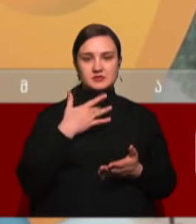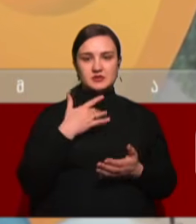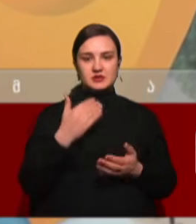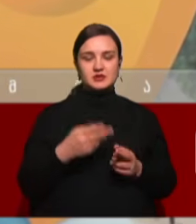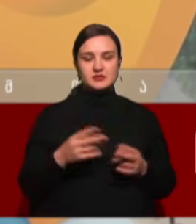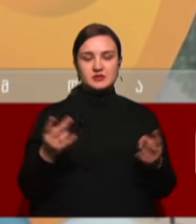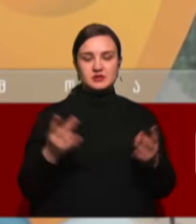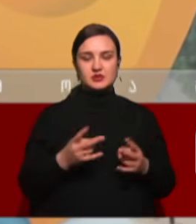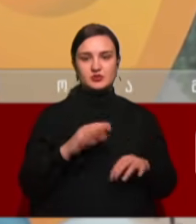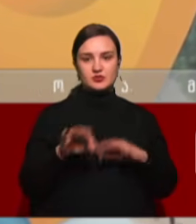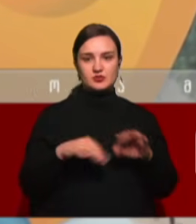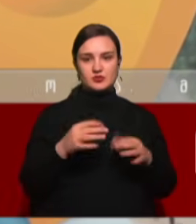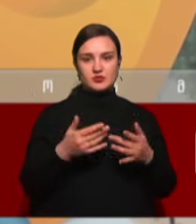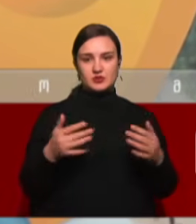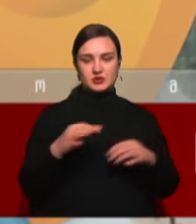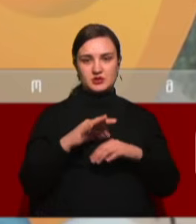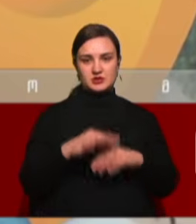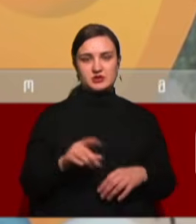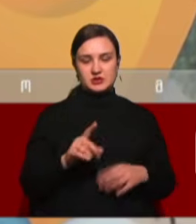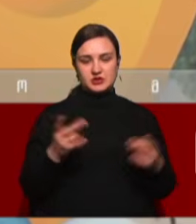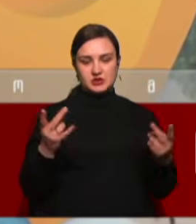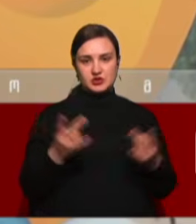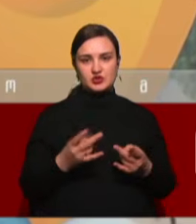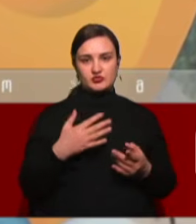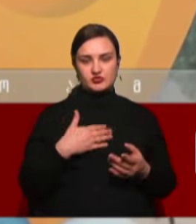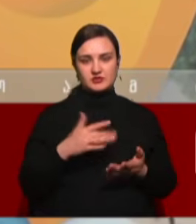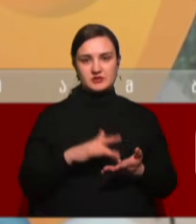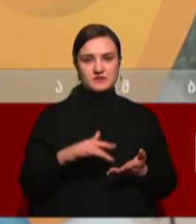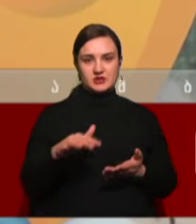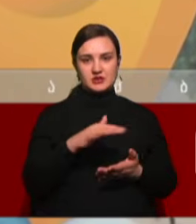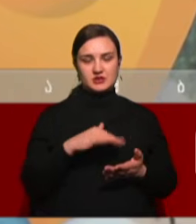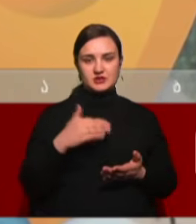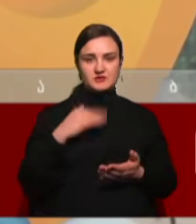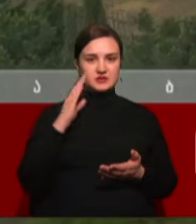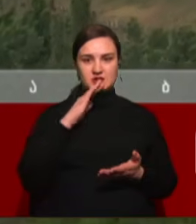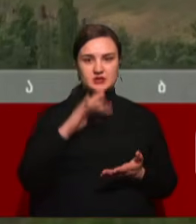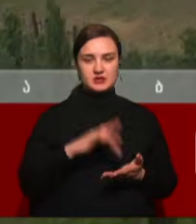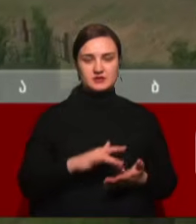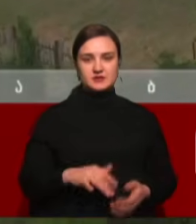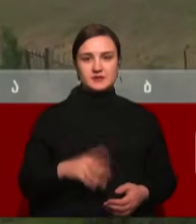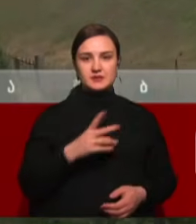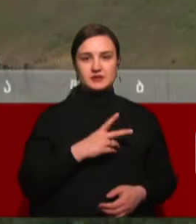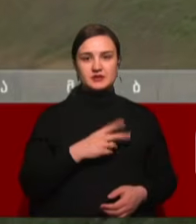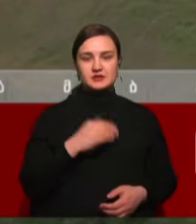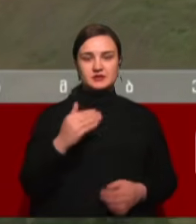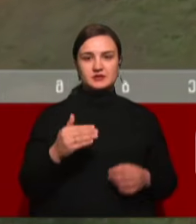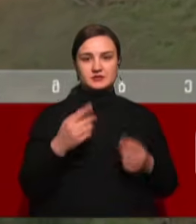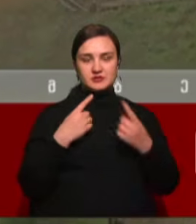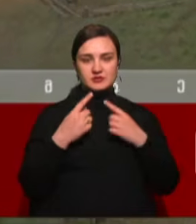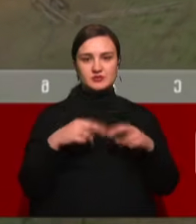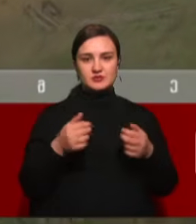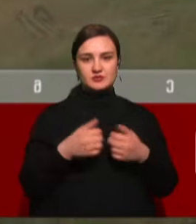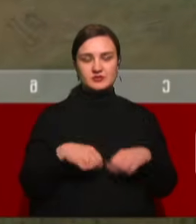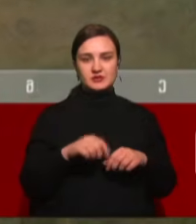იმ საჭირო პროექტების განხორციელებაში, რაც ესაჭიროება ჩვენს ქვეყანას და ჩვენს დედაქალაქს. ბრიტანულ საკონსულტაციო